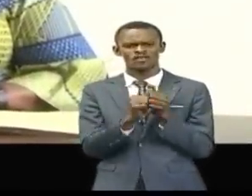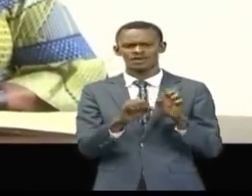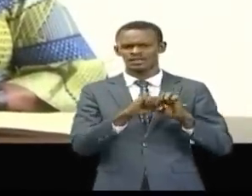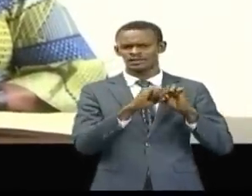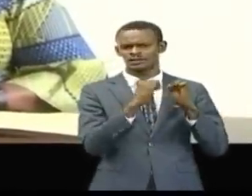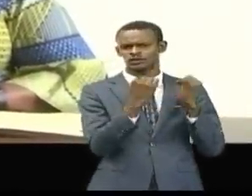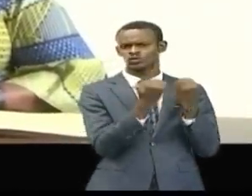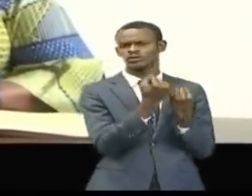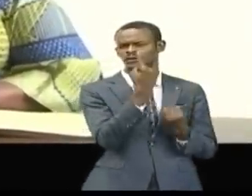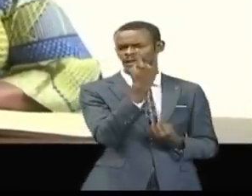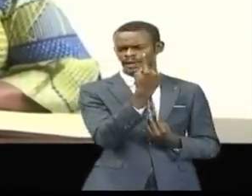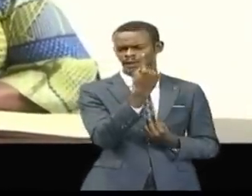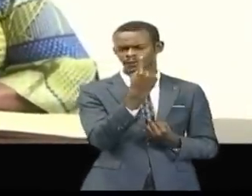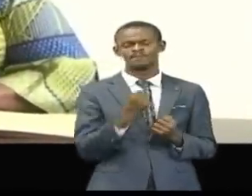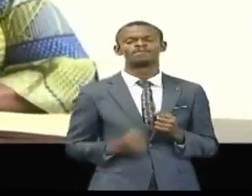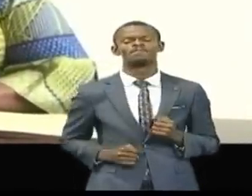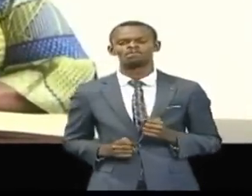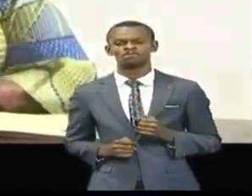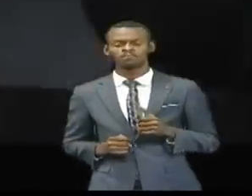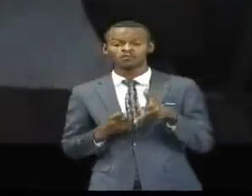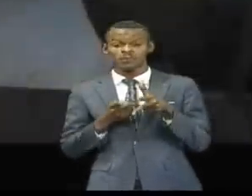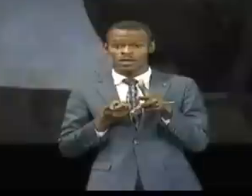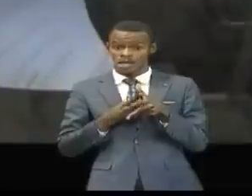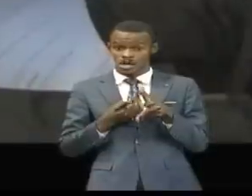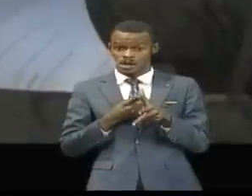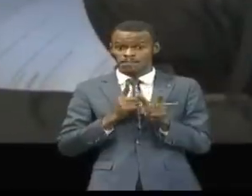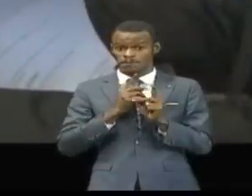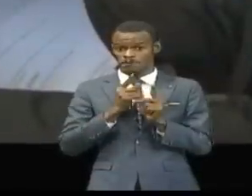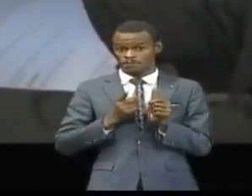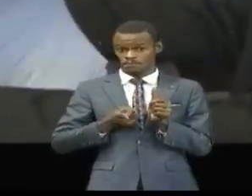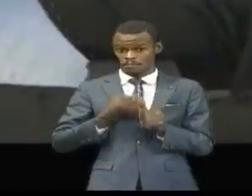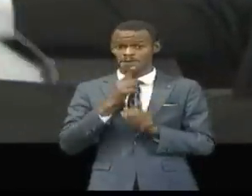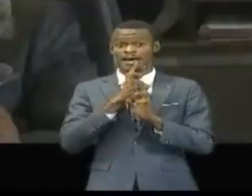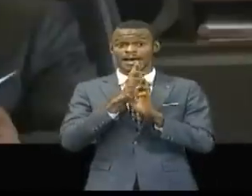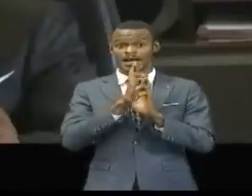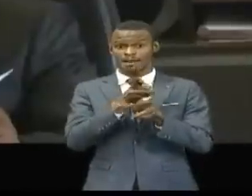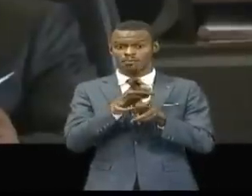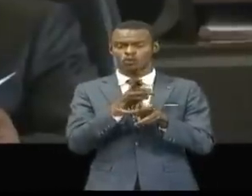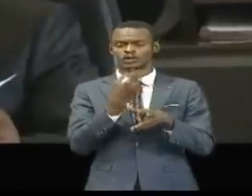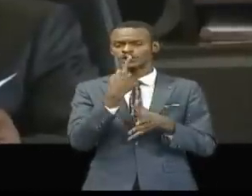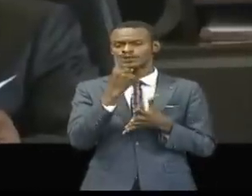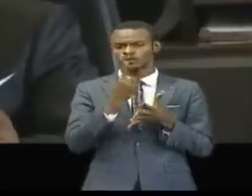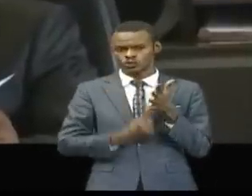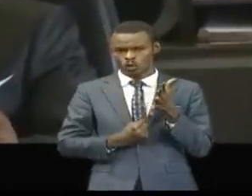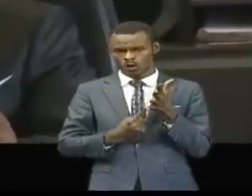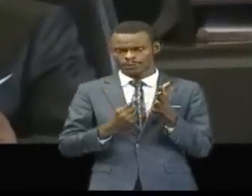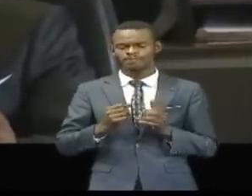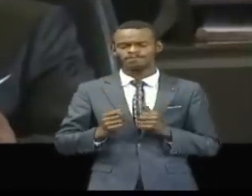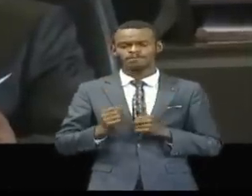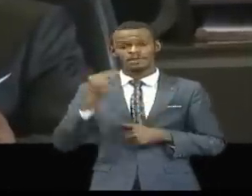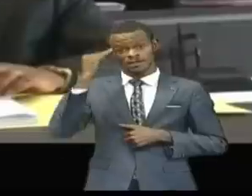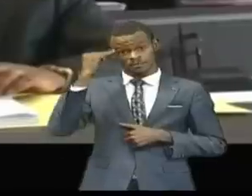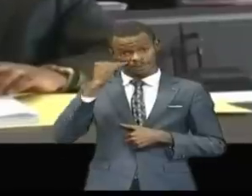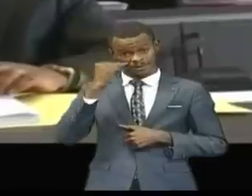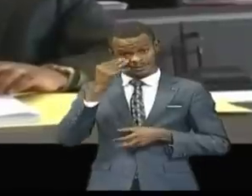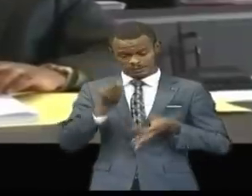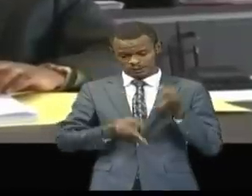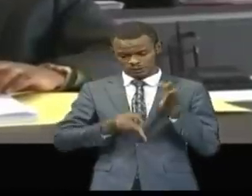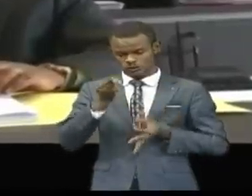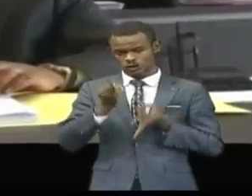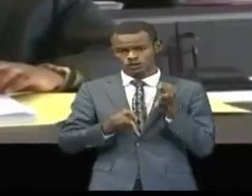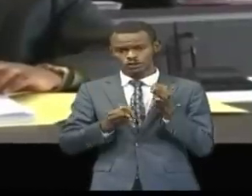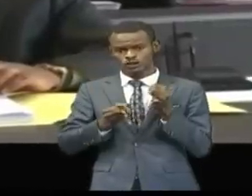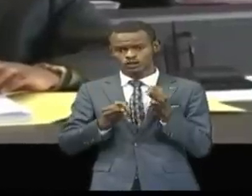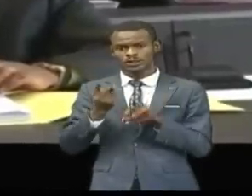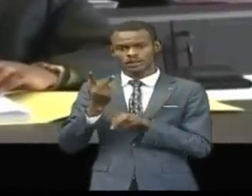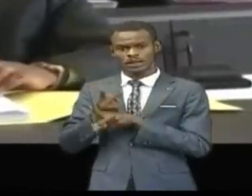S'agissant du premier rapport, la ministre d'État, ministre de la Justice et garde des Sceaux, a rappelé que